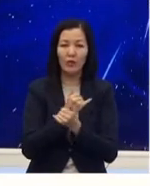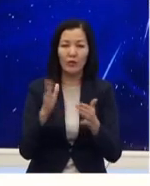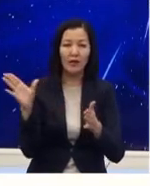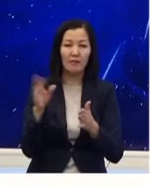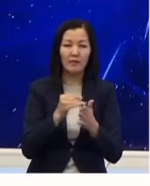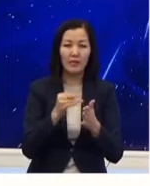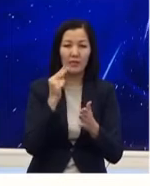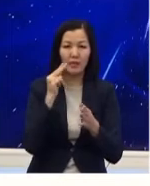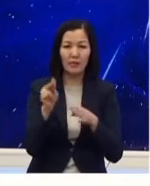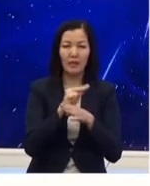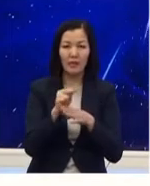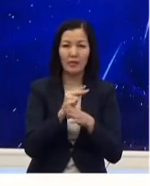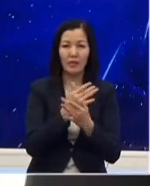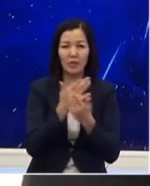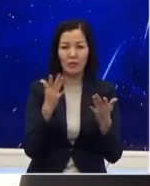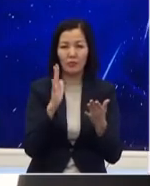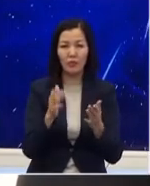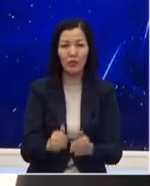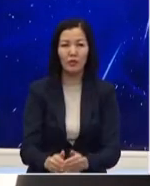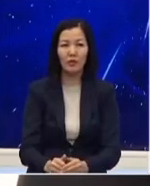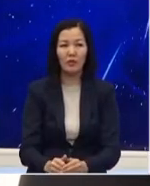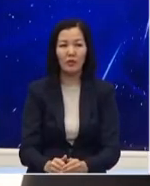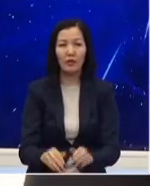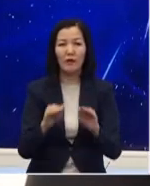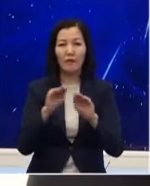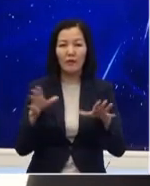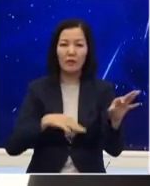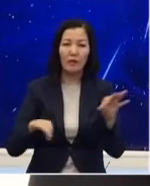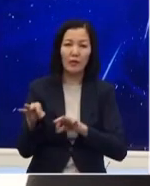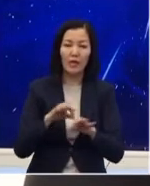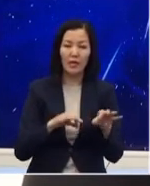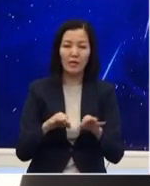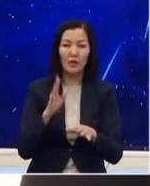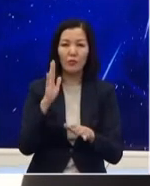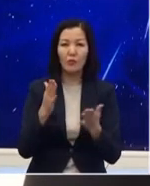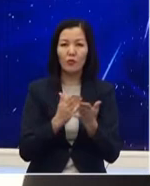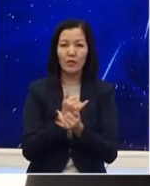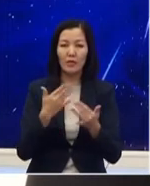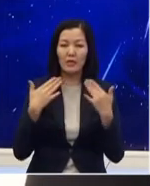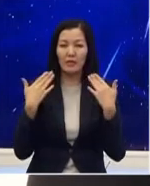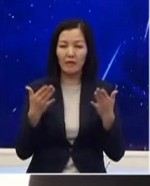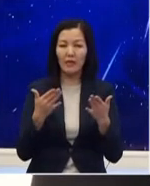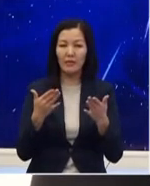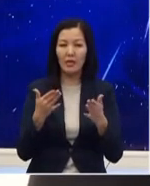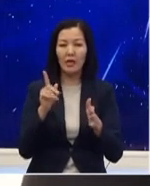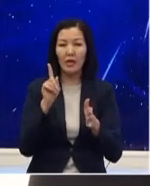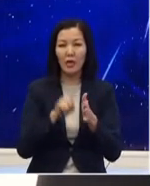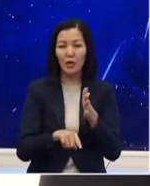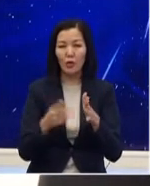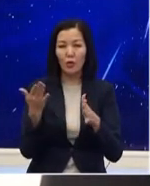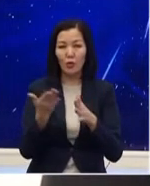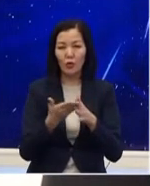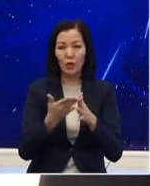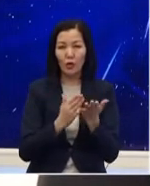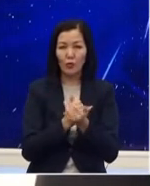все виды стоматологических услуг. В рамках проекта будут предоставляться льготные услуги